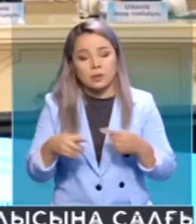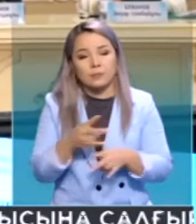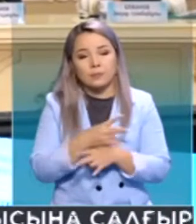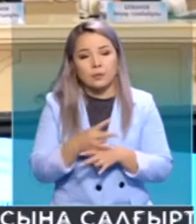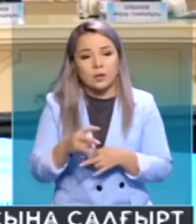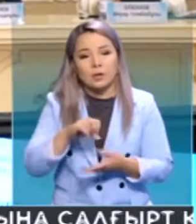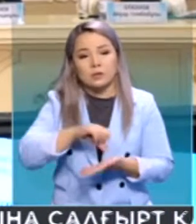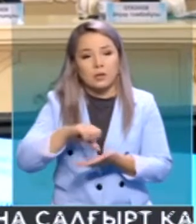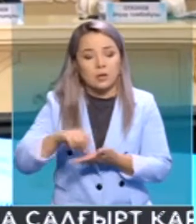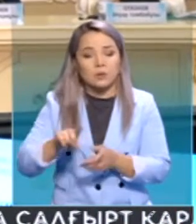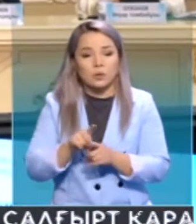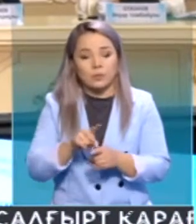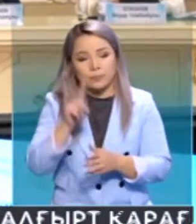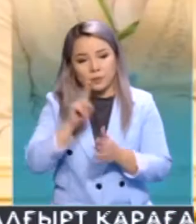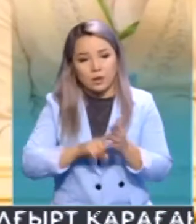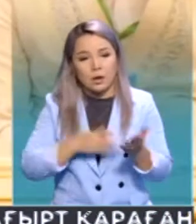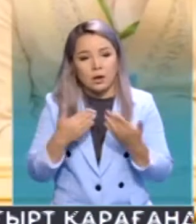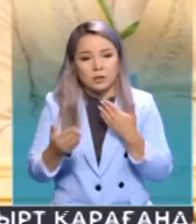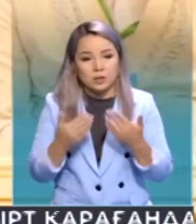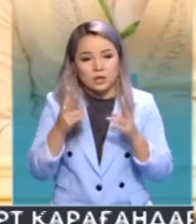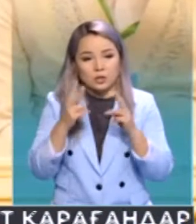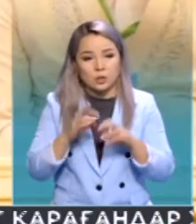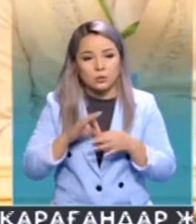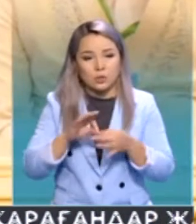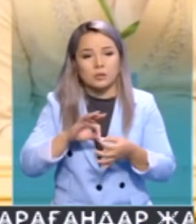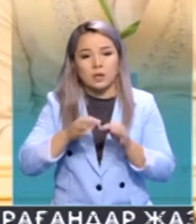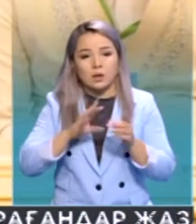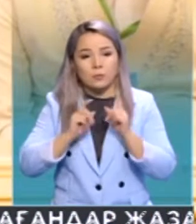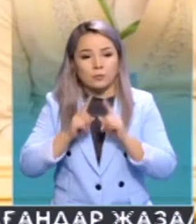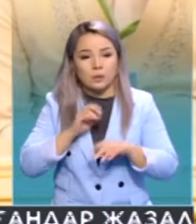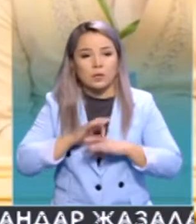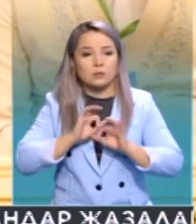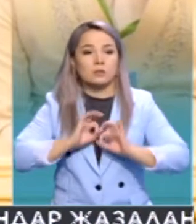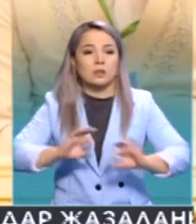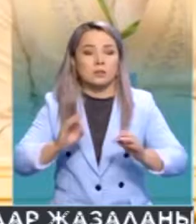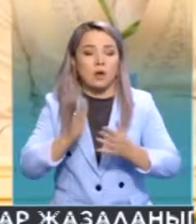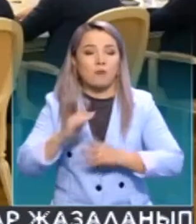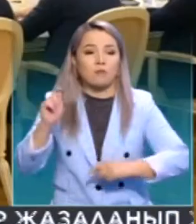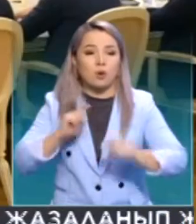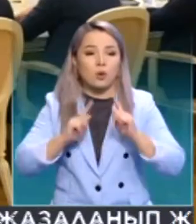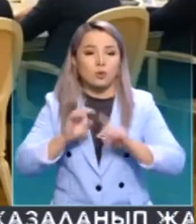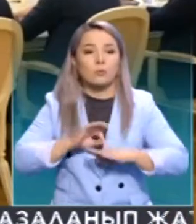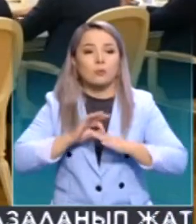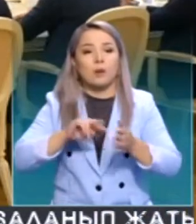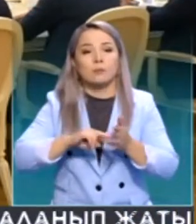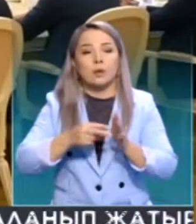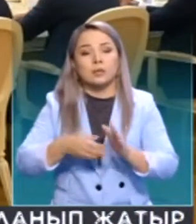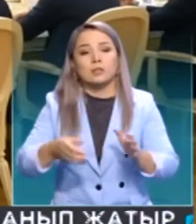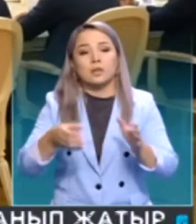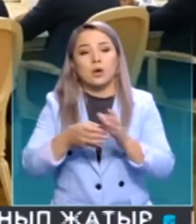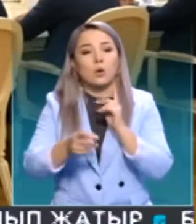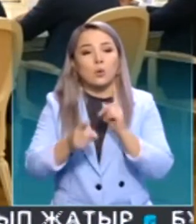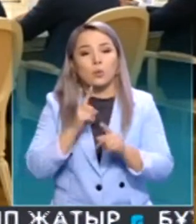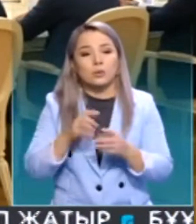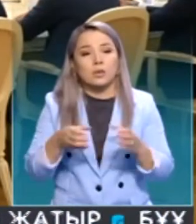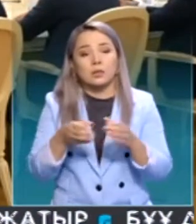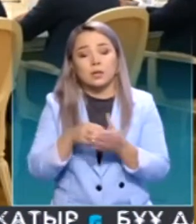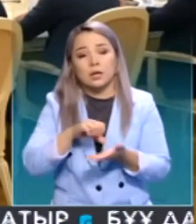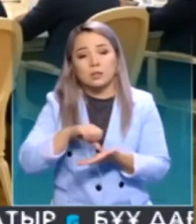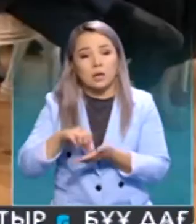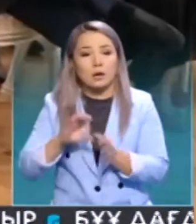мемлекет пен дін қатынастарындағы зерттеуді қажет ететін мәселелерді талқылады. Форум пленарлық және секциялық отырыстар түрінде